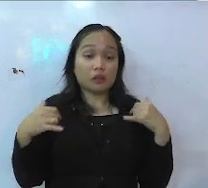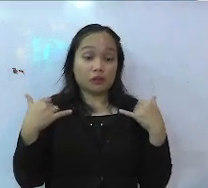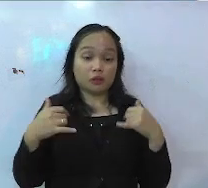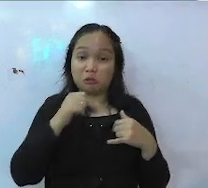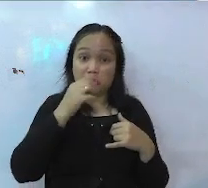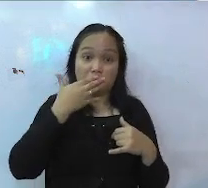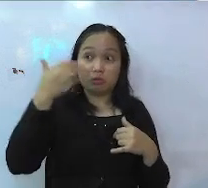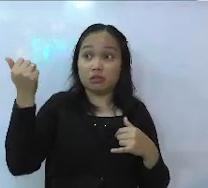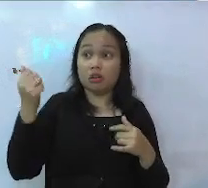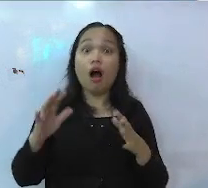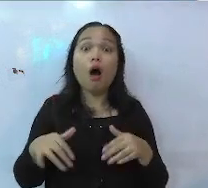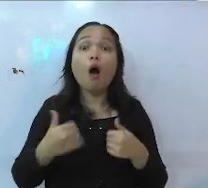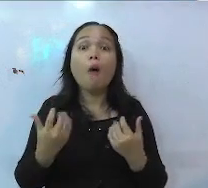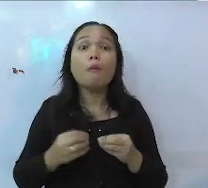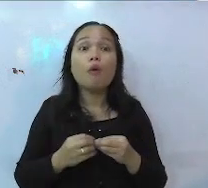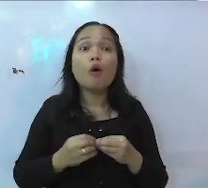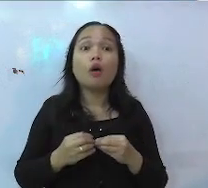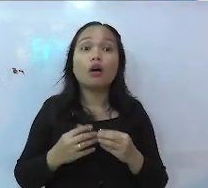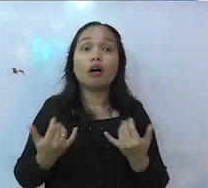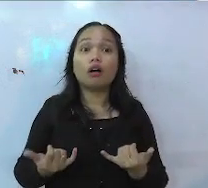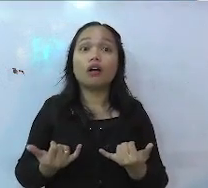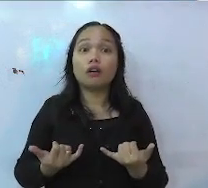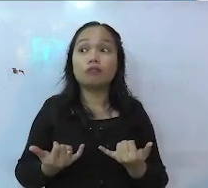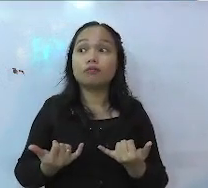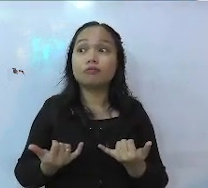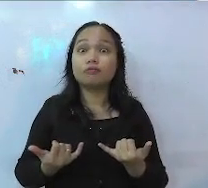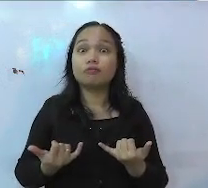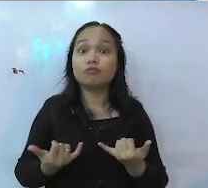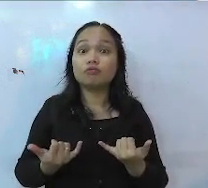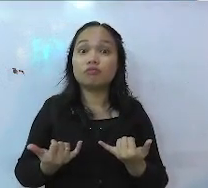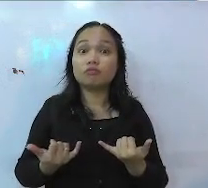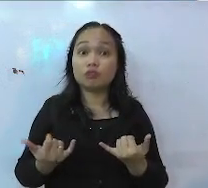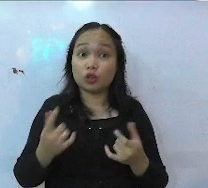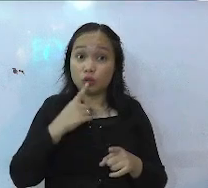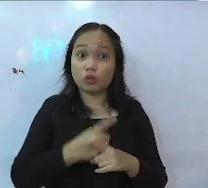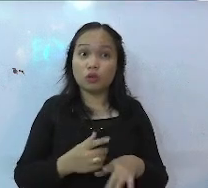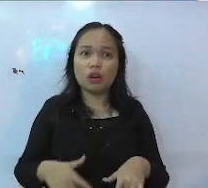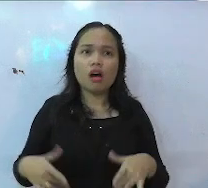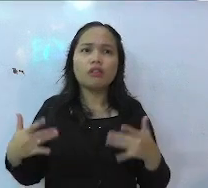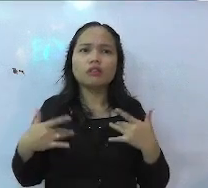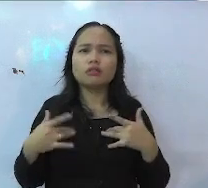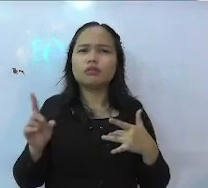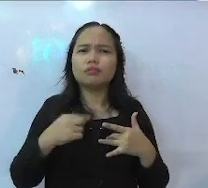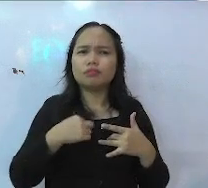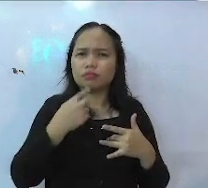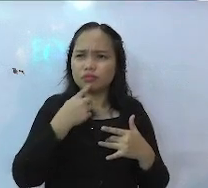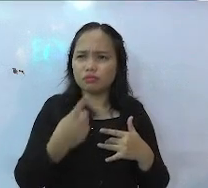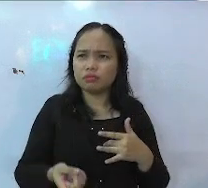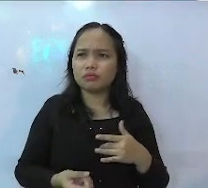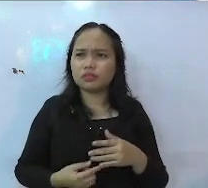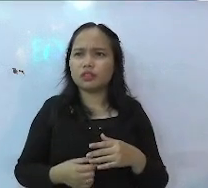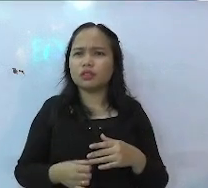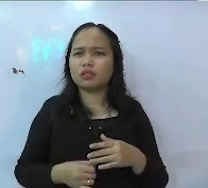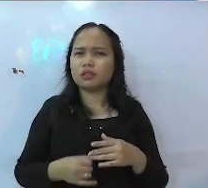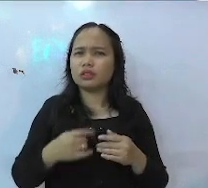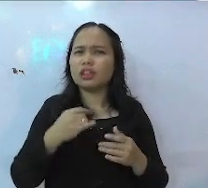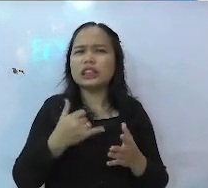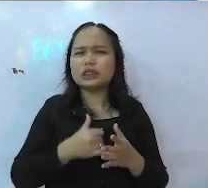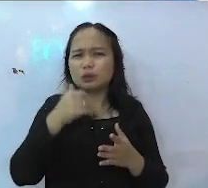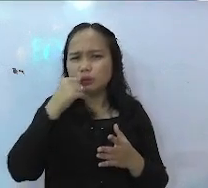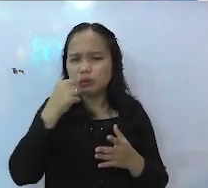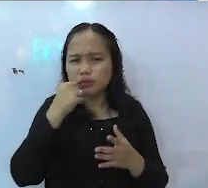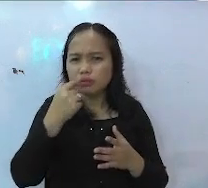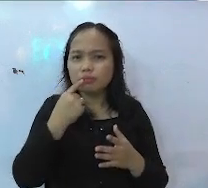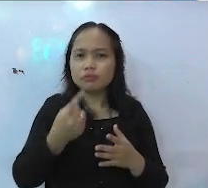mo maipapanalo ' ba shoutout sa mga nago sa amin ' ba kaya ko lang sinasabi yan kasi alam niyo It's always